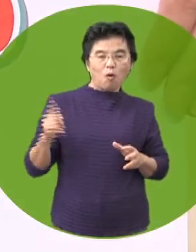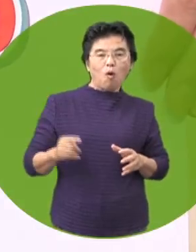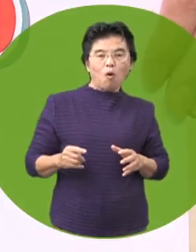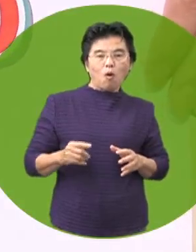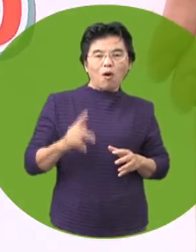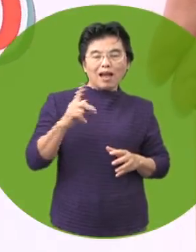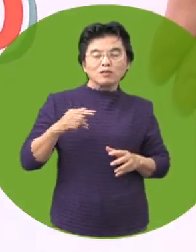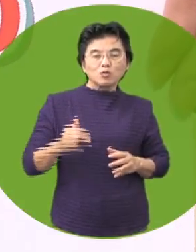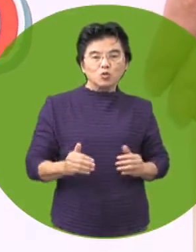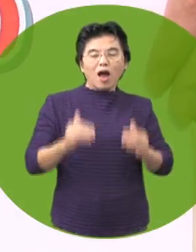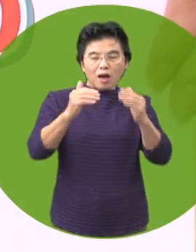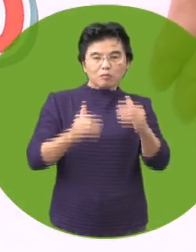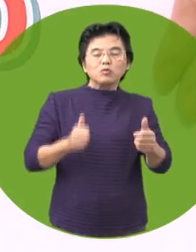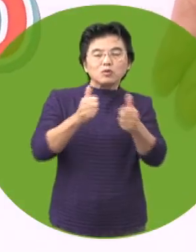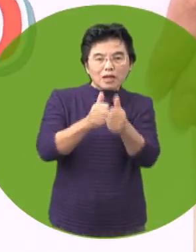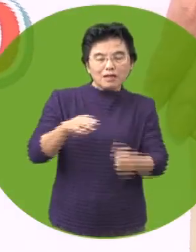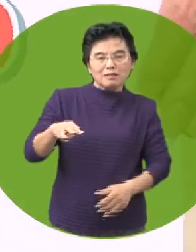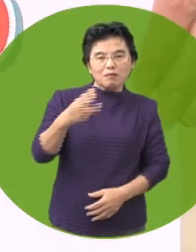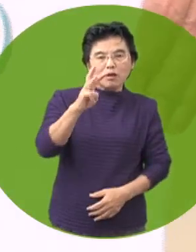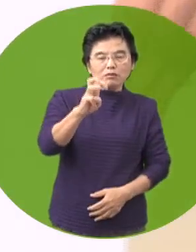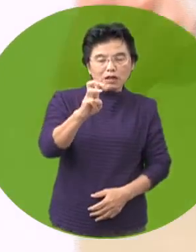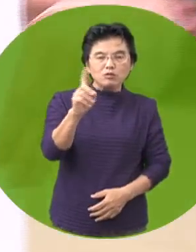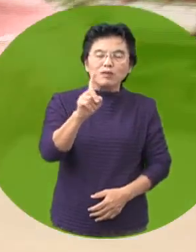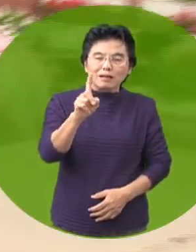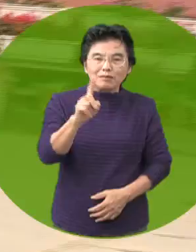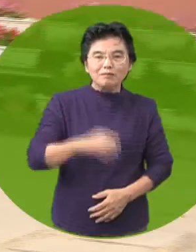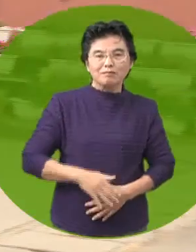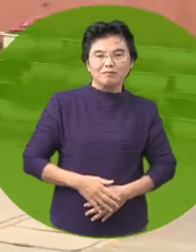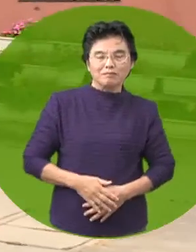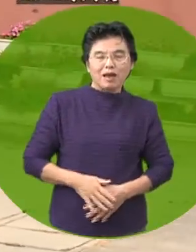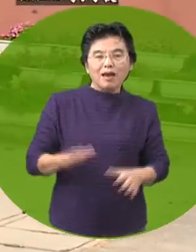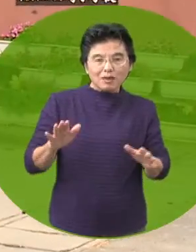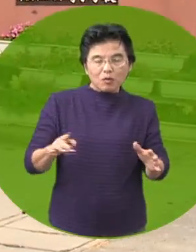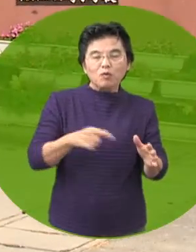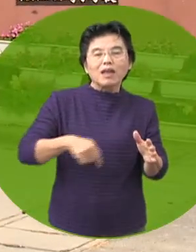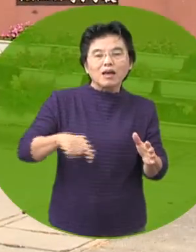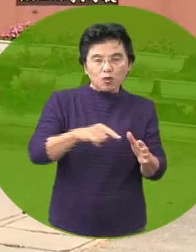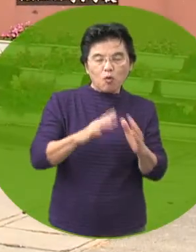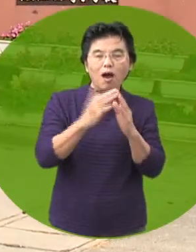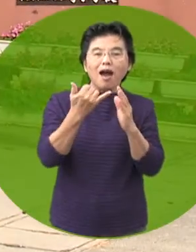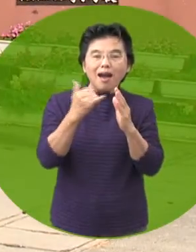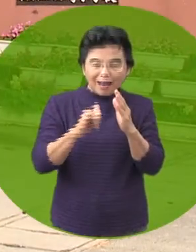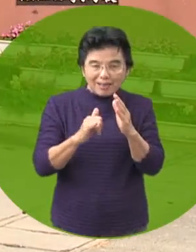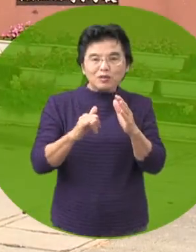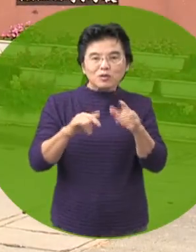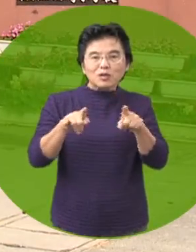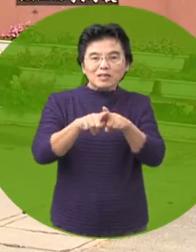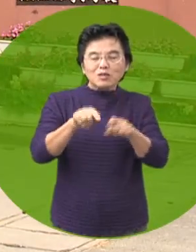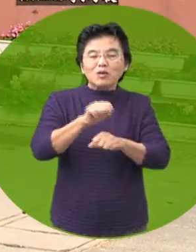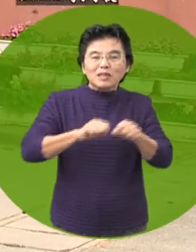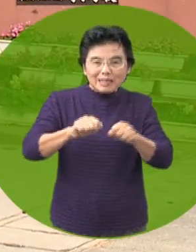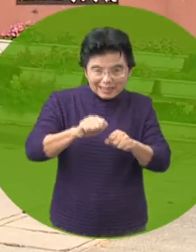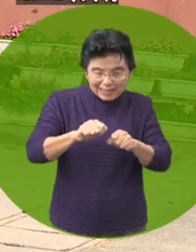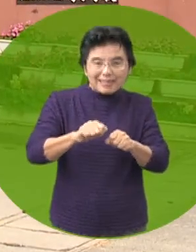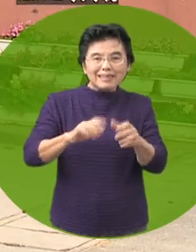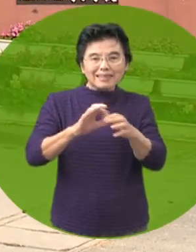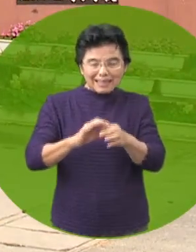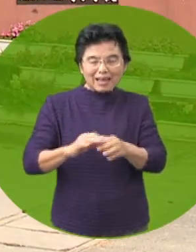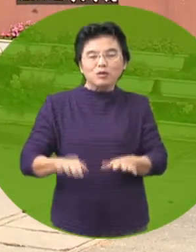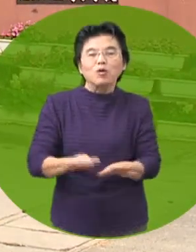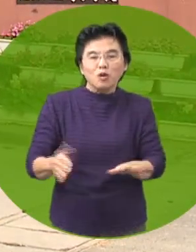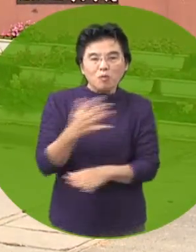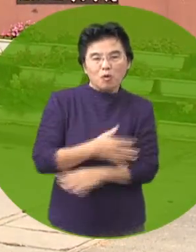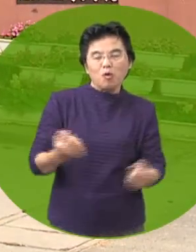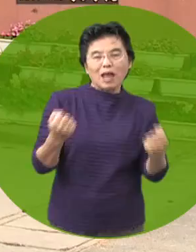ジ330とは何のことでしょうか。今週は家族で取り組む子どもの体力づくりがテーマ